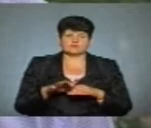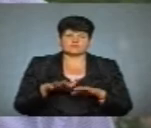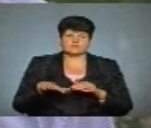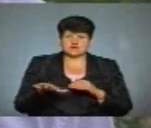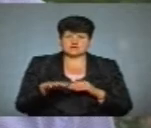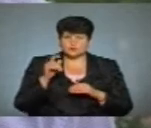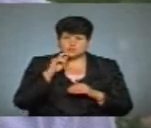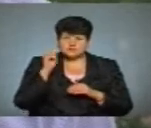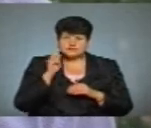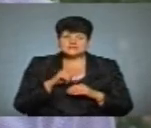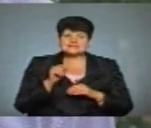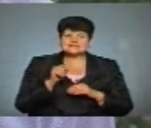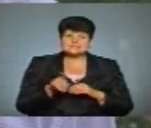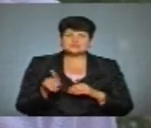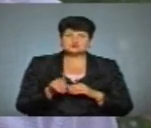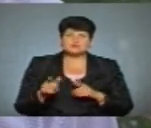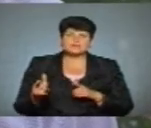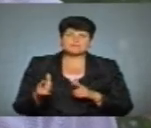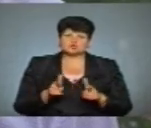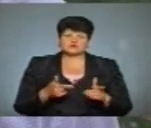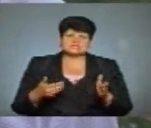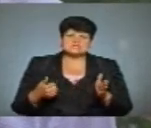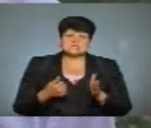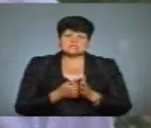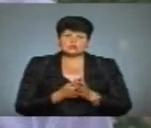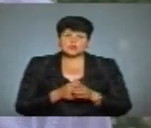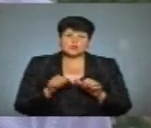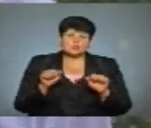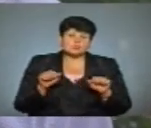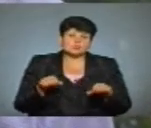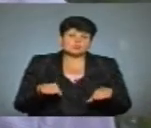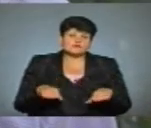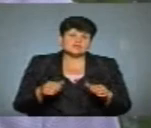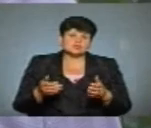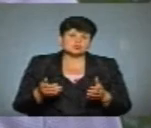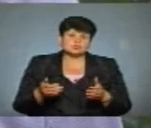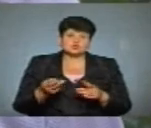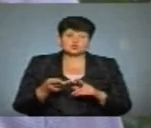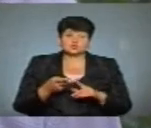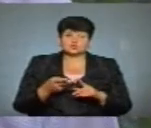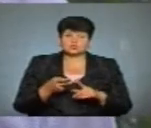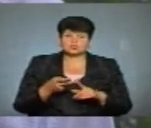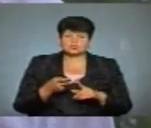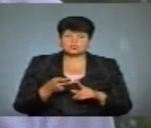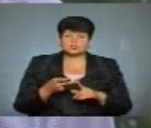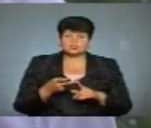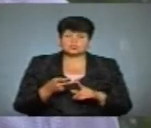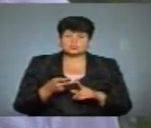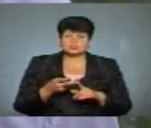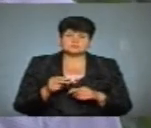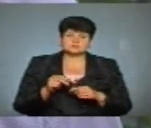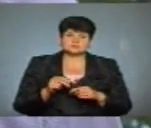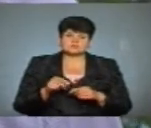України з тим, щоб підготуватися до ймовірної другої в поточному